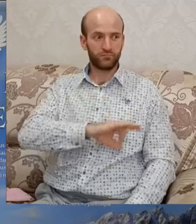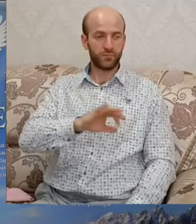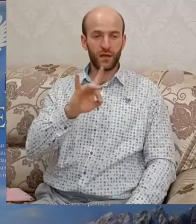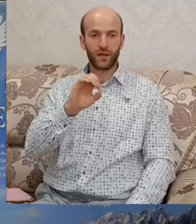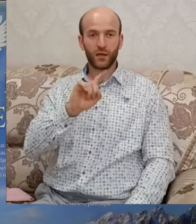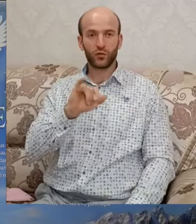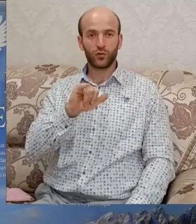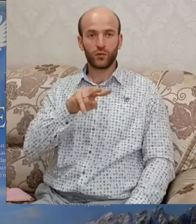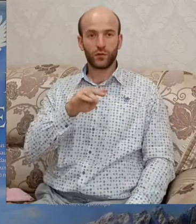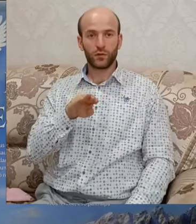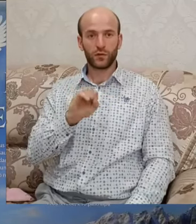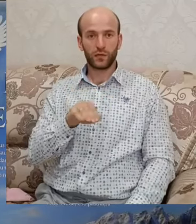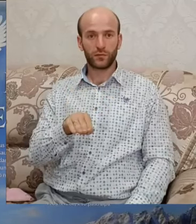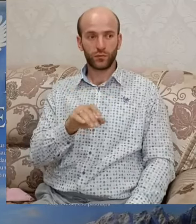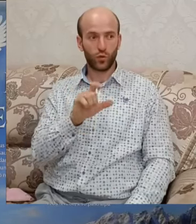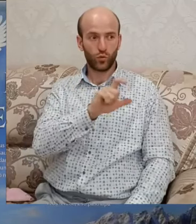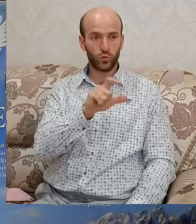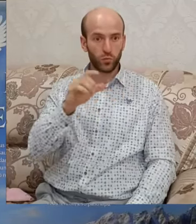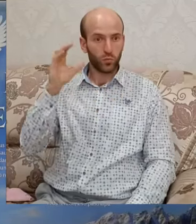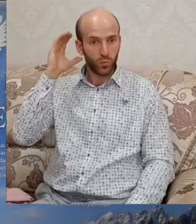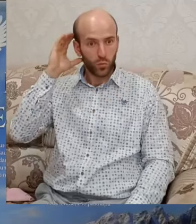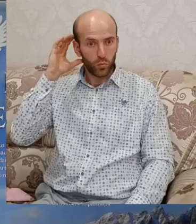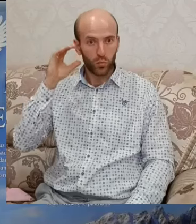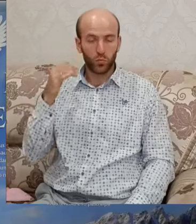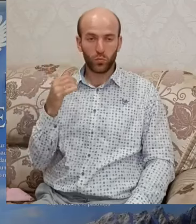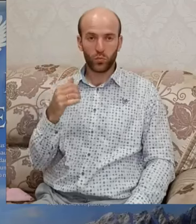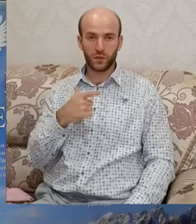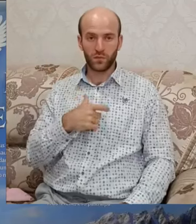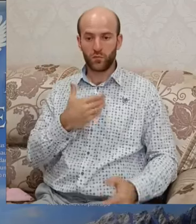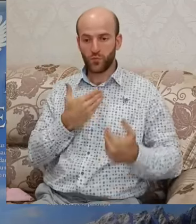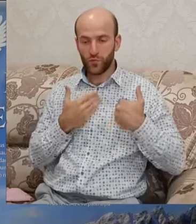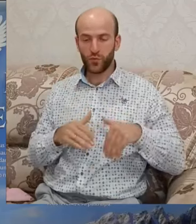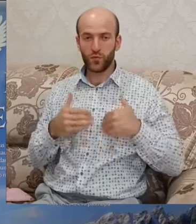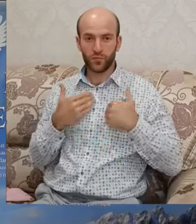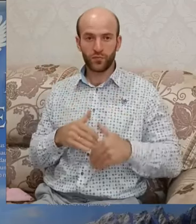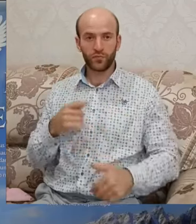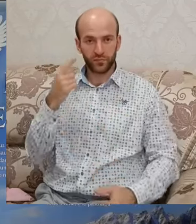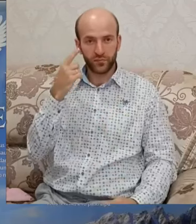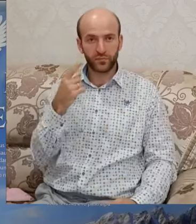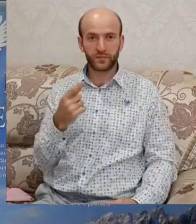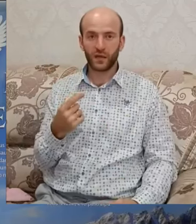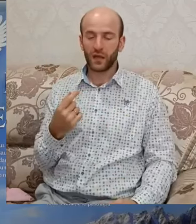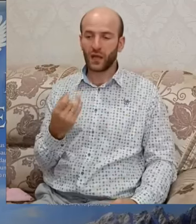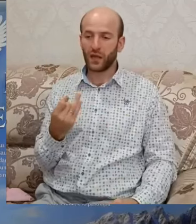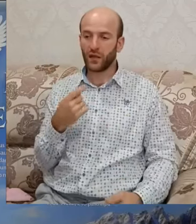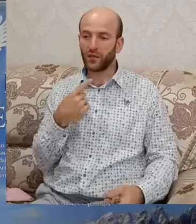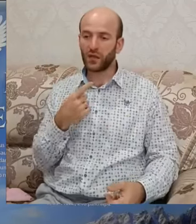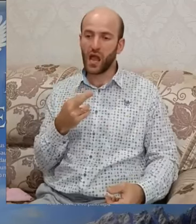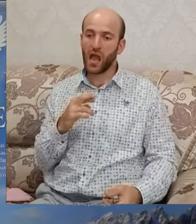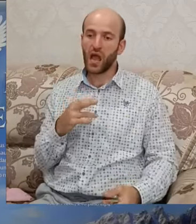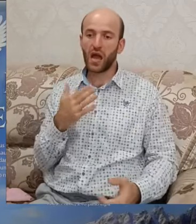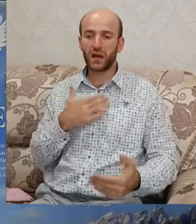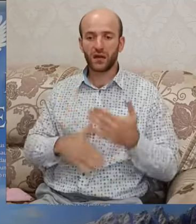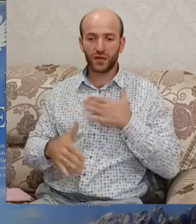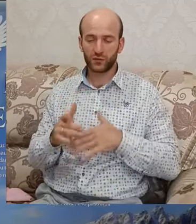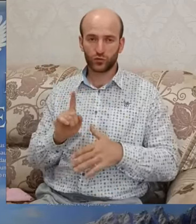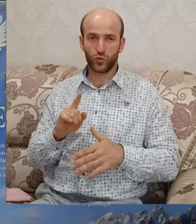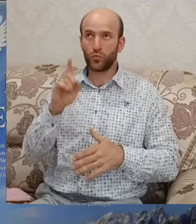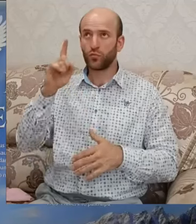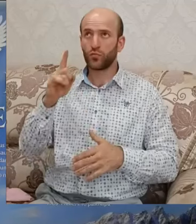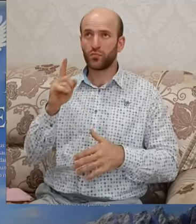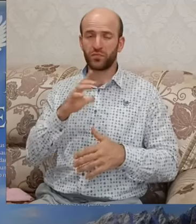išrinkimą. Знаете, я рад, что мы были в нем перед основанием начала. Jis išrinko mane ir tave asmeniškai. И он выбрал меня и тебя